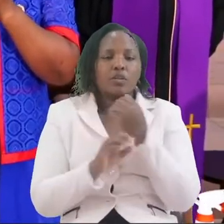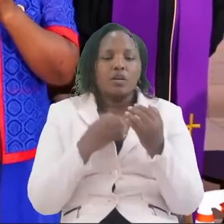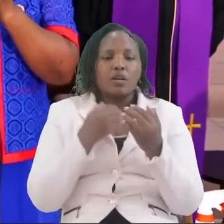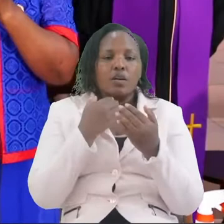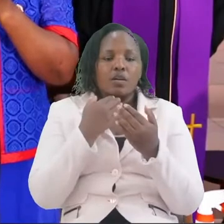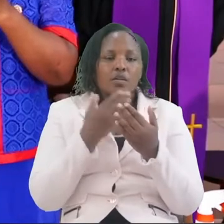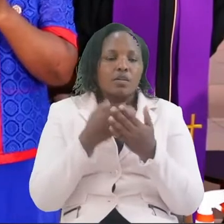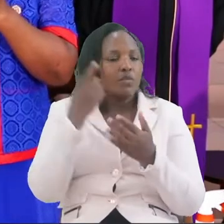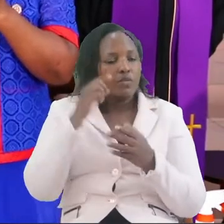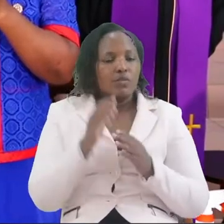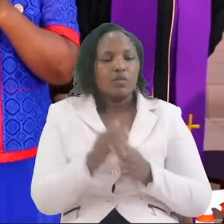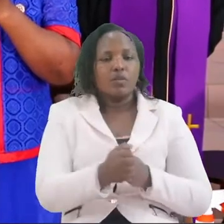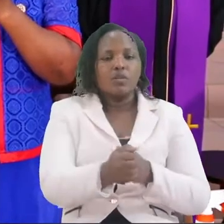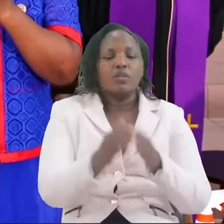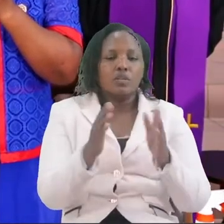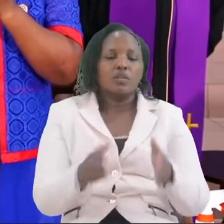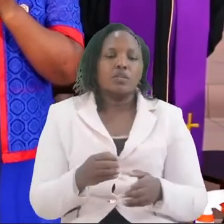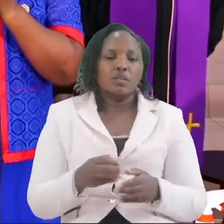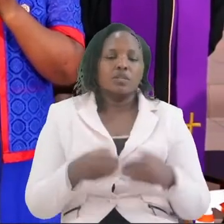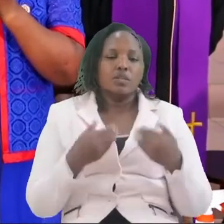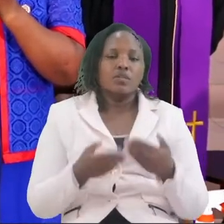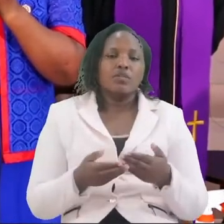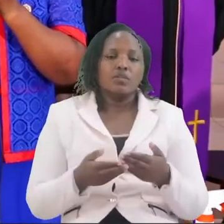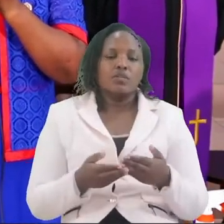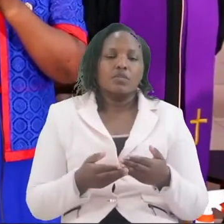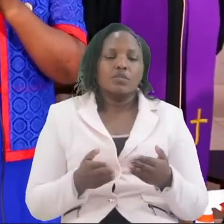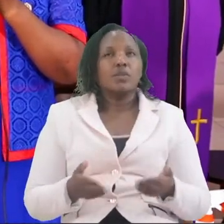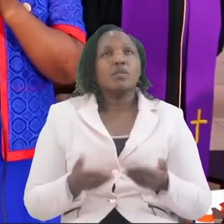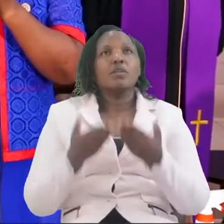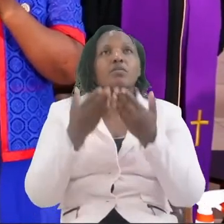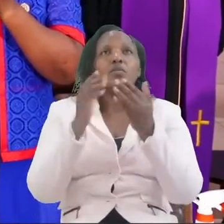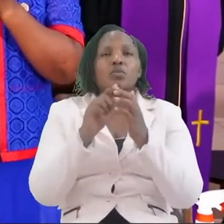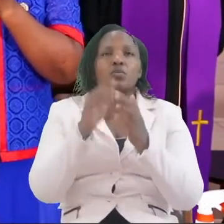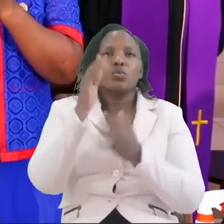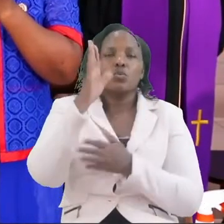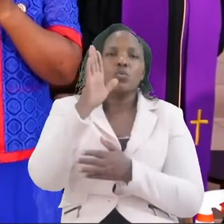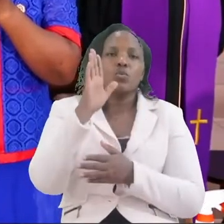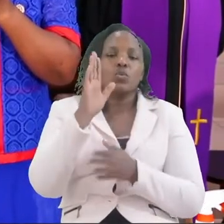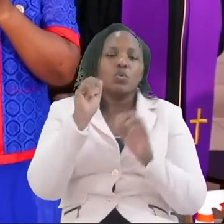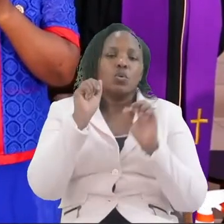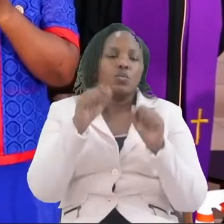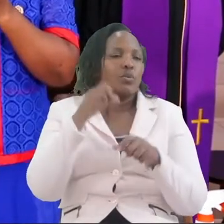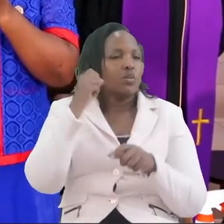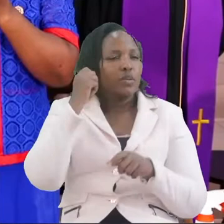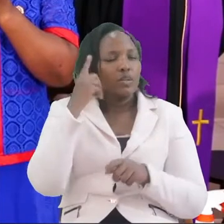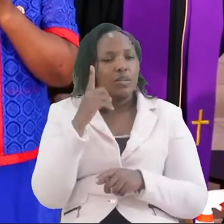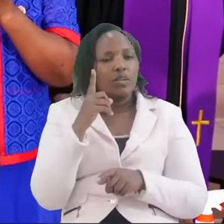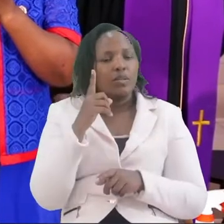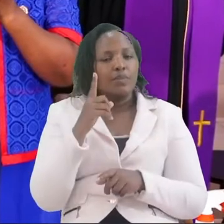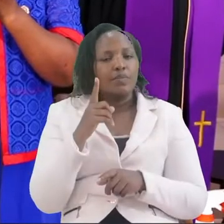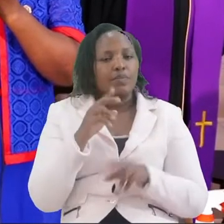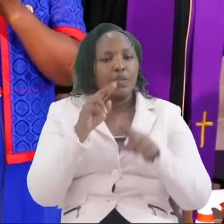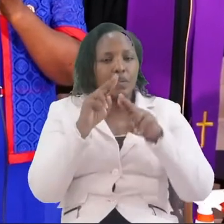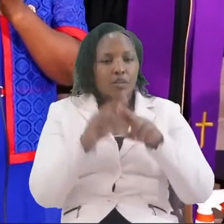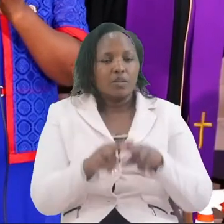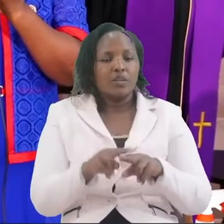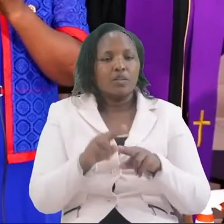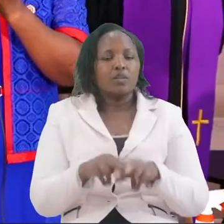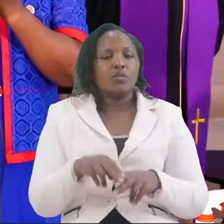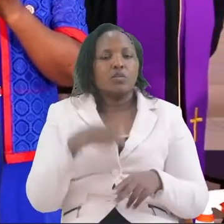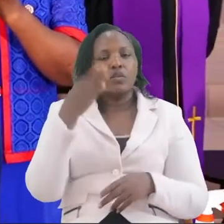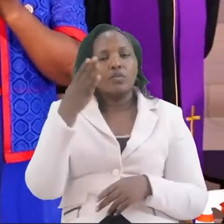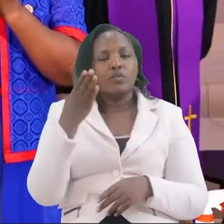kwa viongozi uliotupa. Baba tunainua kwako. Ebu Baba waweze kujua kwamba viti vile wamevikalia ni kwa